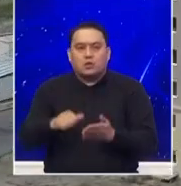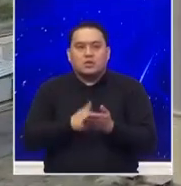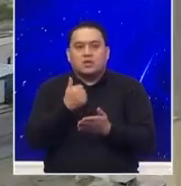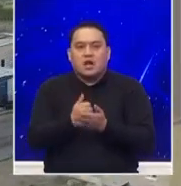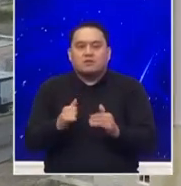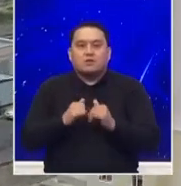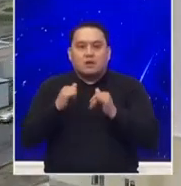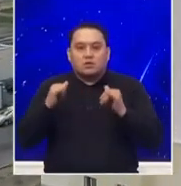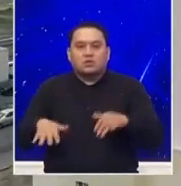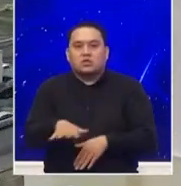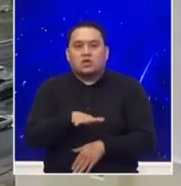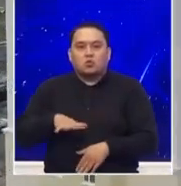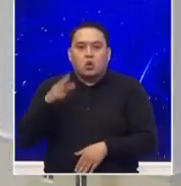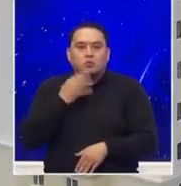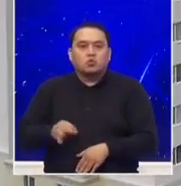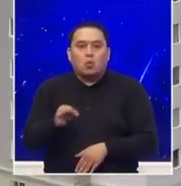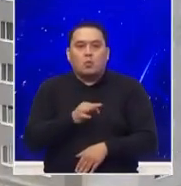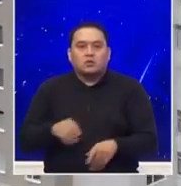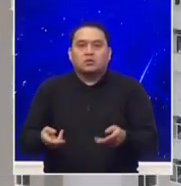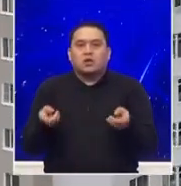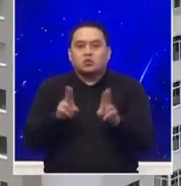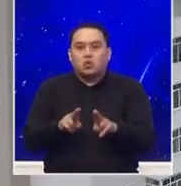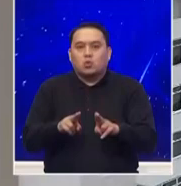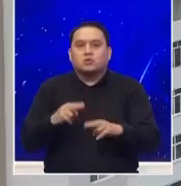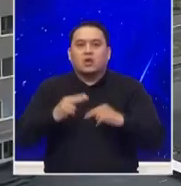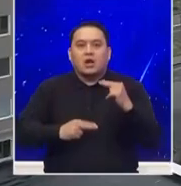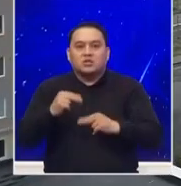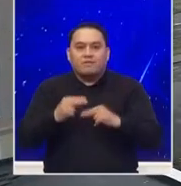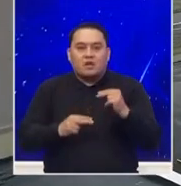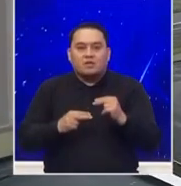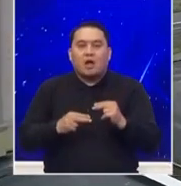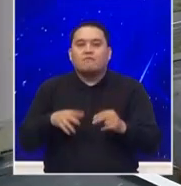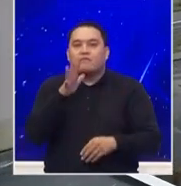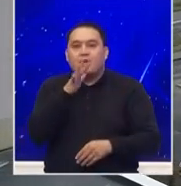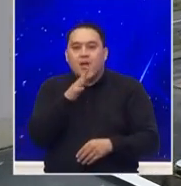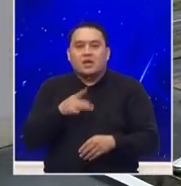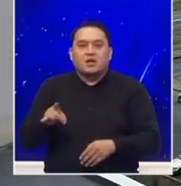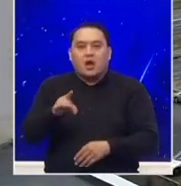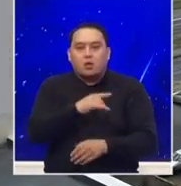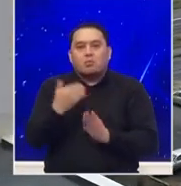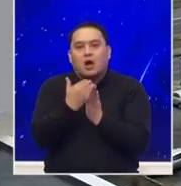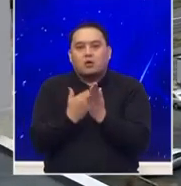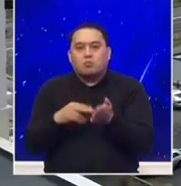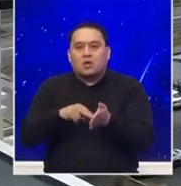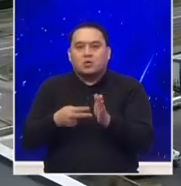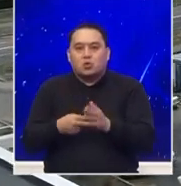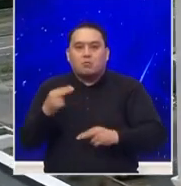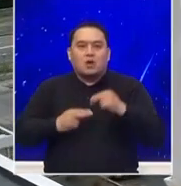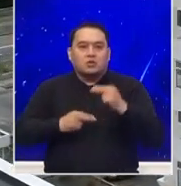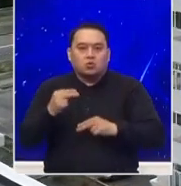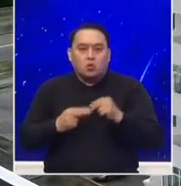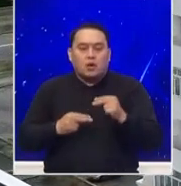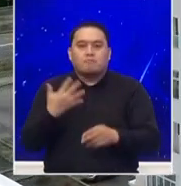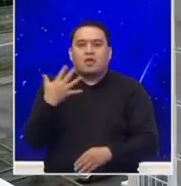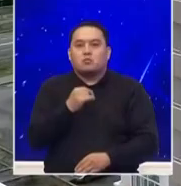Приоритетным для развития территории Алматинской области остается жилищное строительство. За период действия региональной программы планируется построить